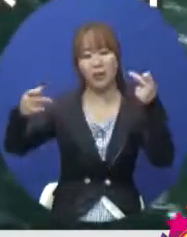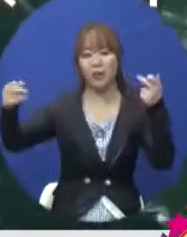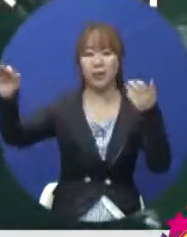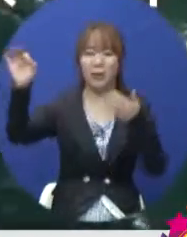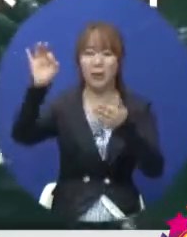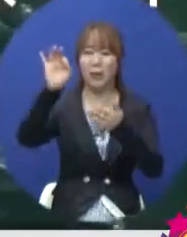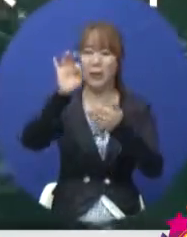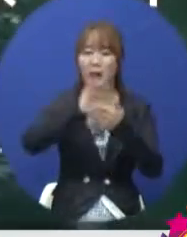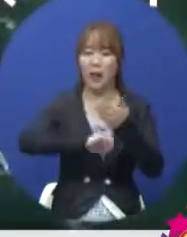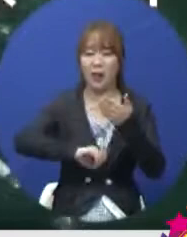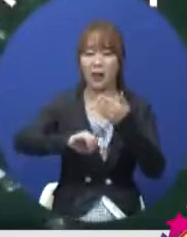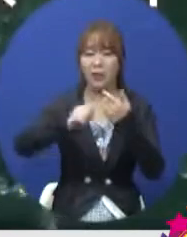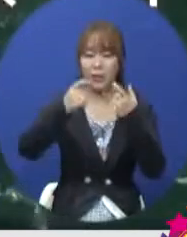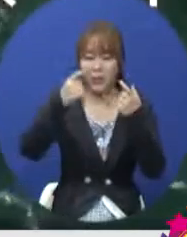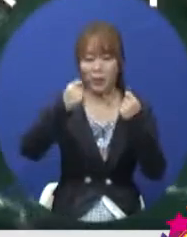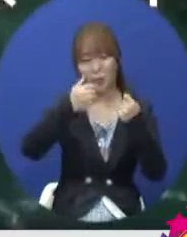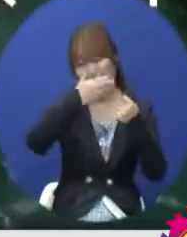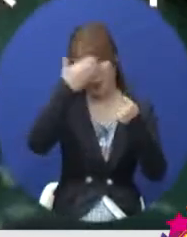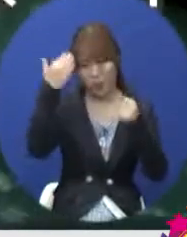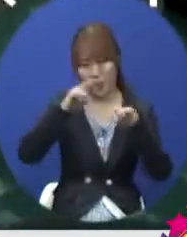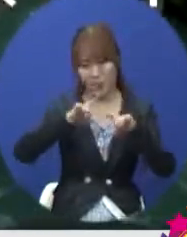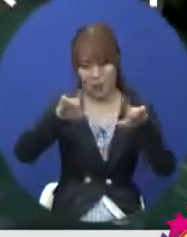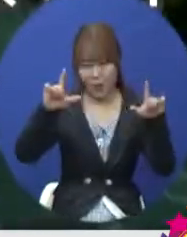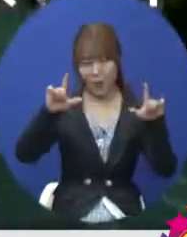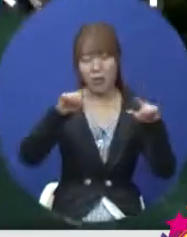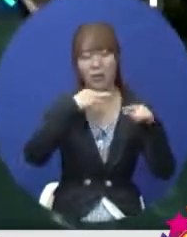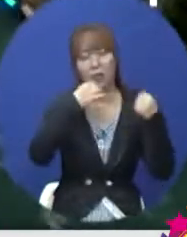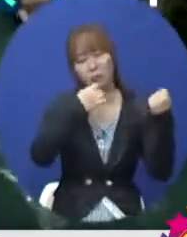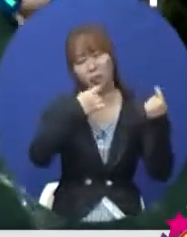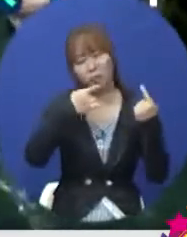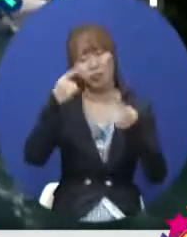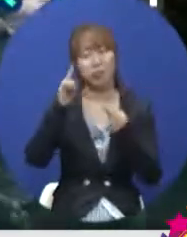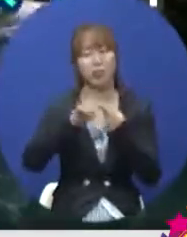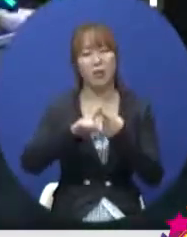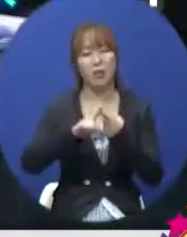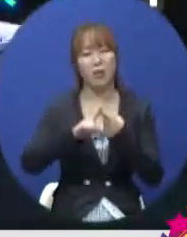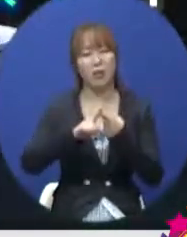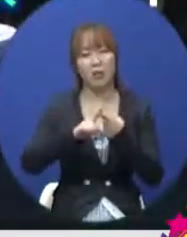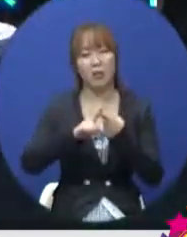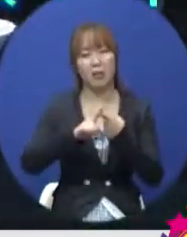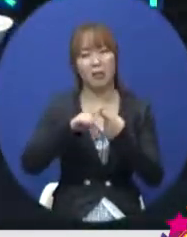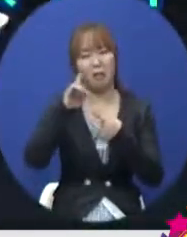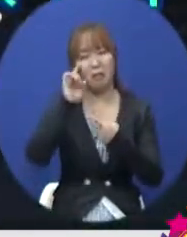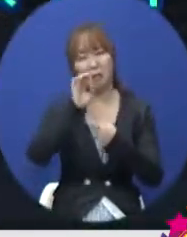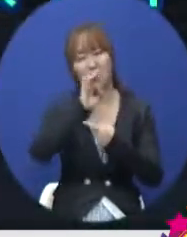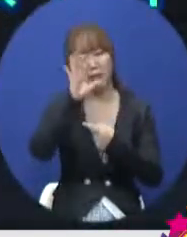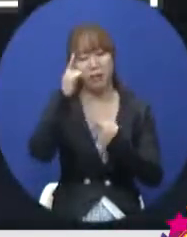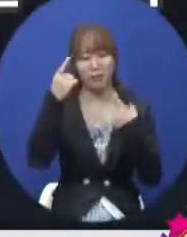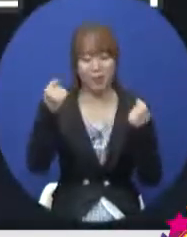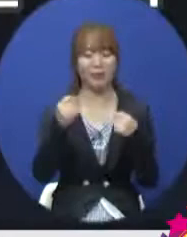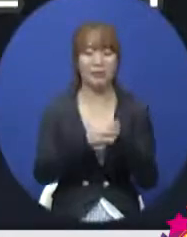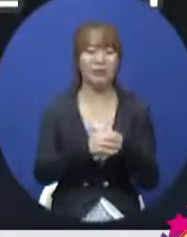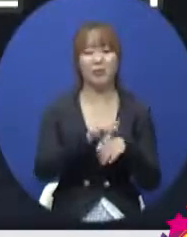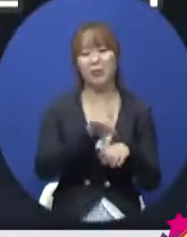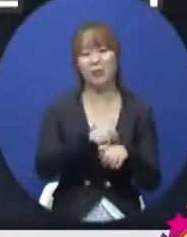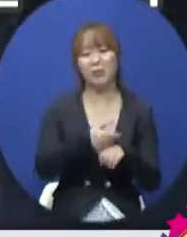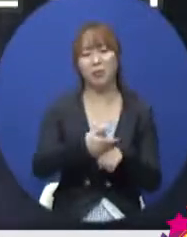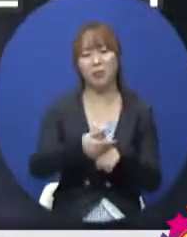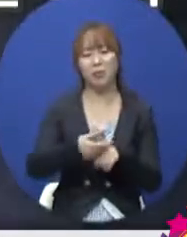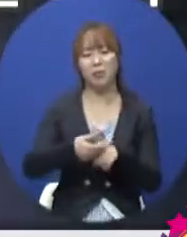서산 넘어가는 청춘 너 가는 줄 몰랐구나.